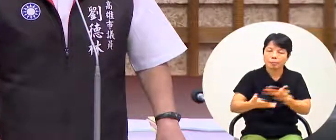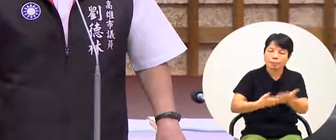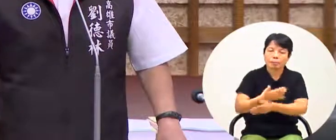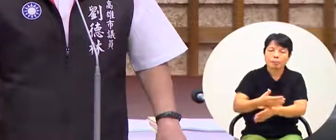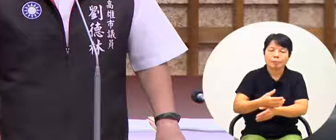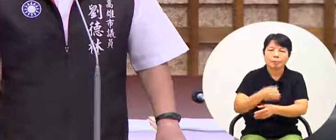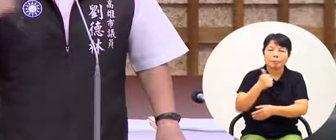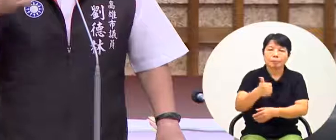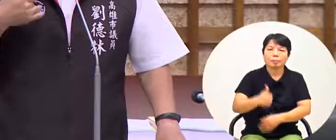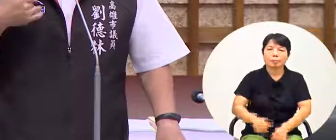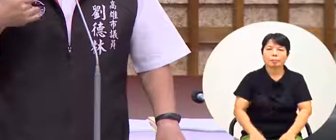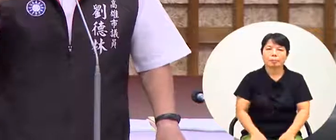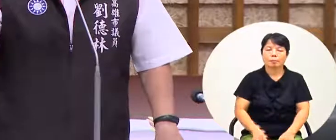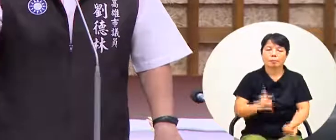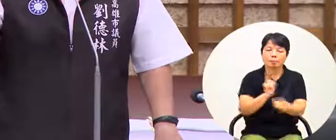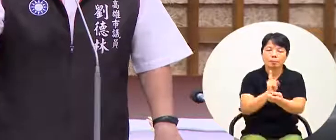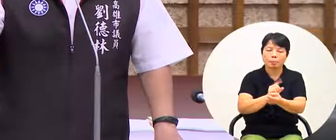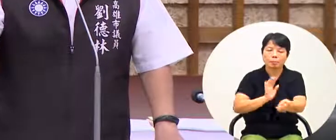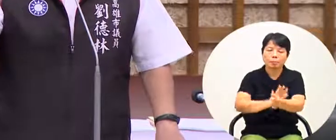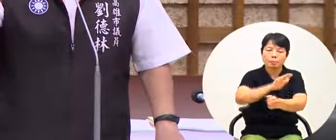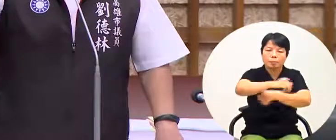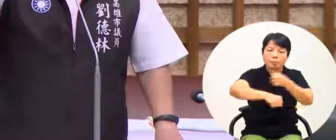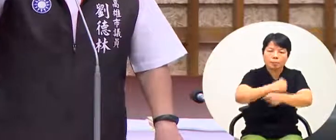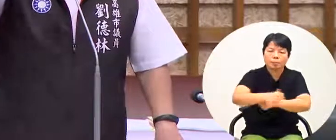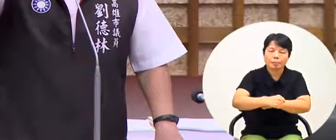也会更好一点。在这上面，